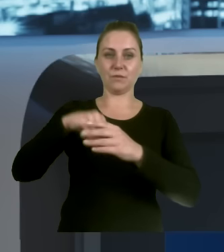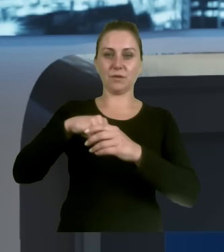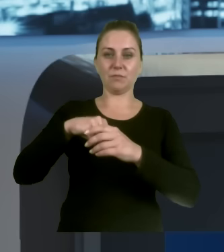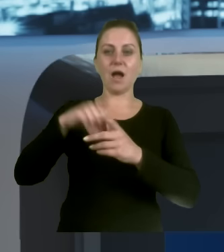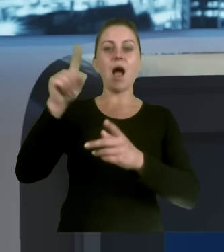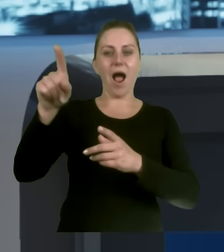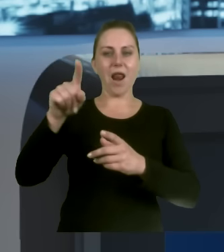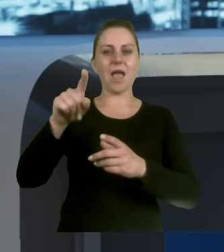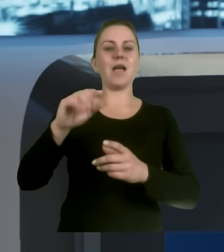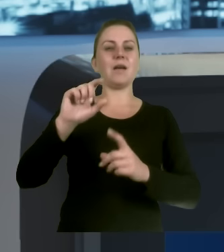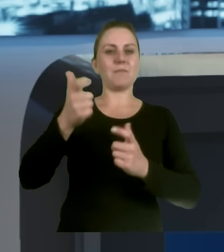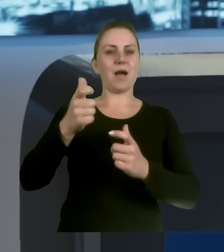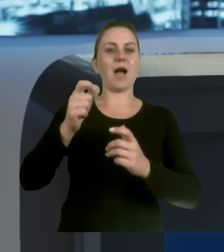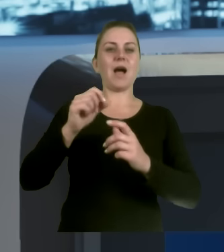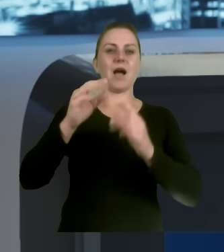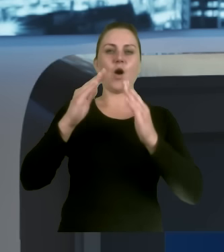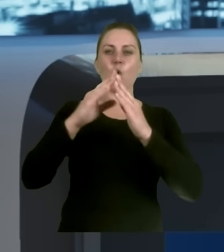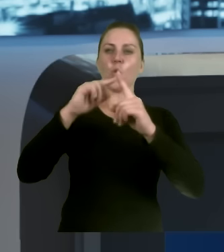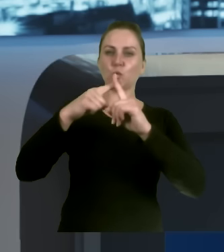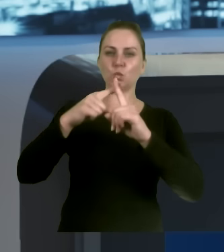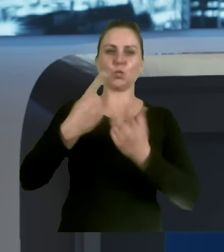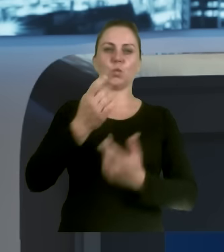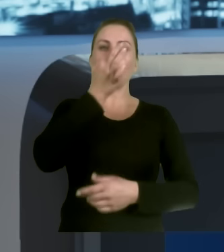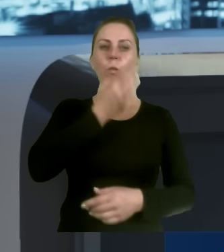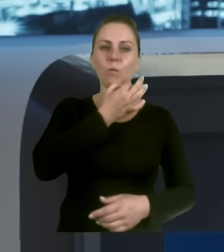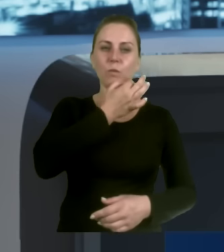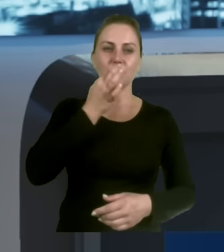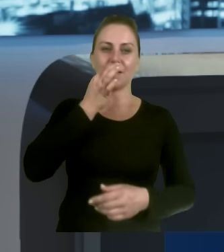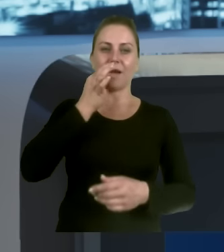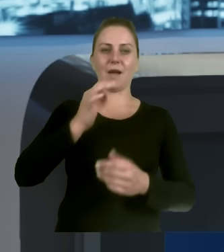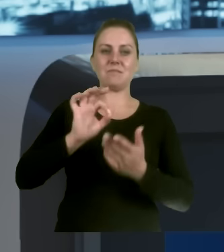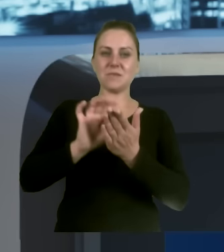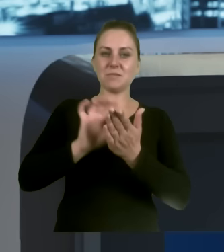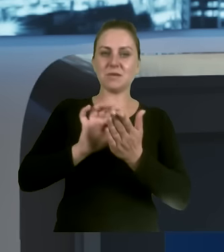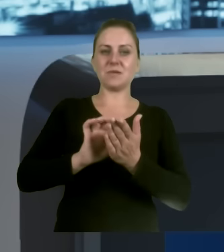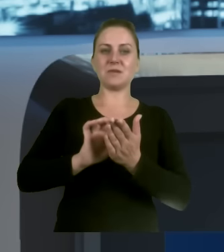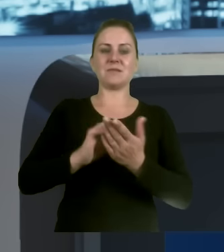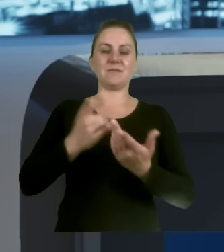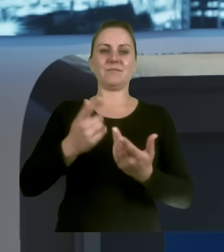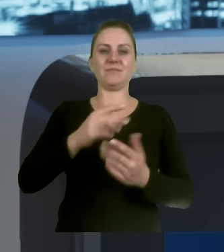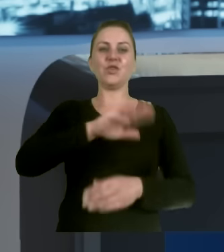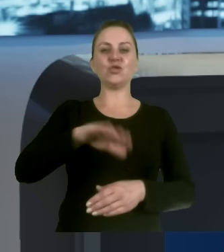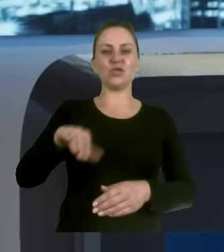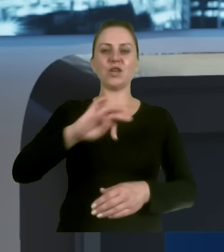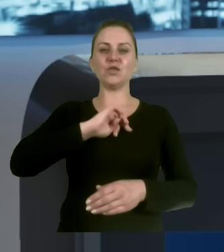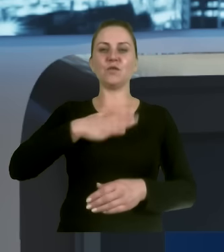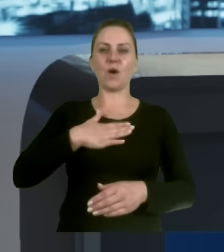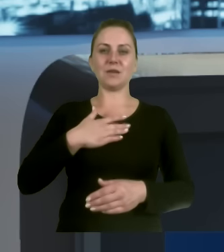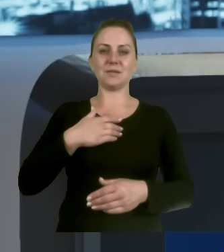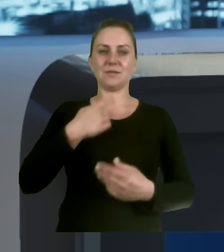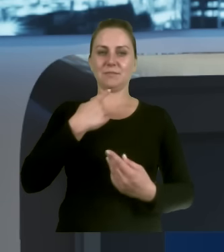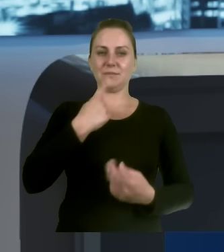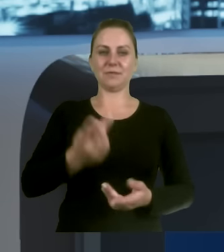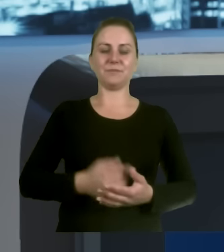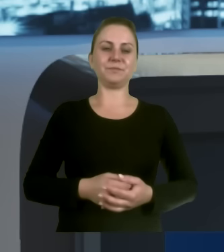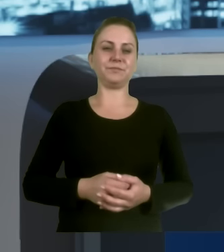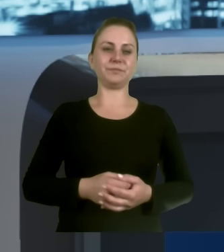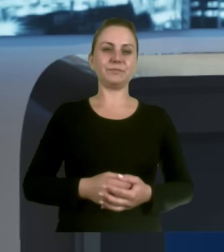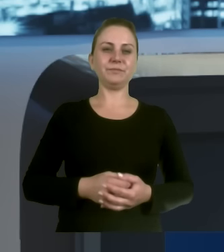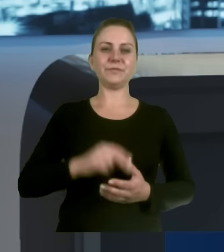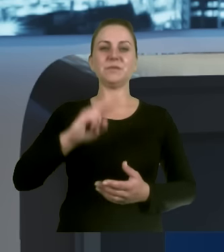dziećmi brykał na do komunii, gdzie dzieci swoje posłał. To niech lepiej się nie wychyla.